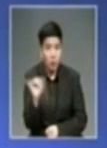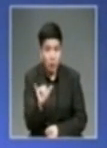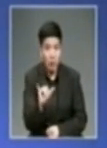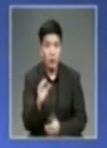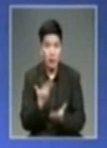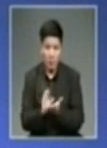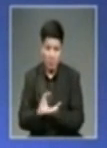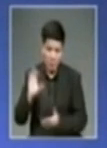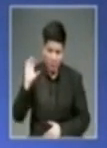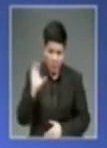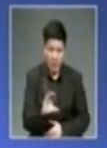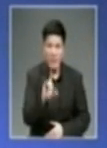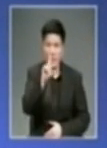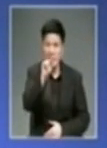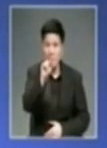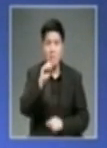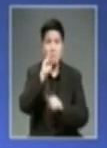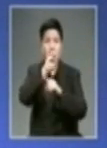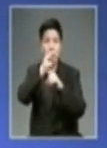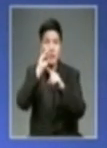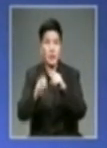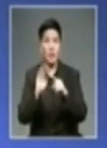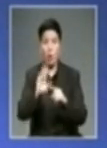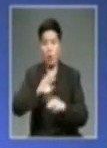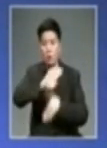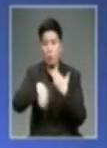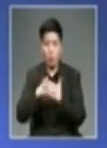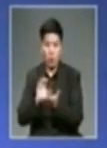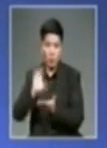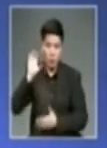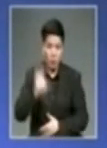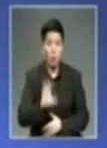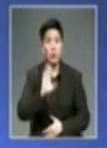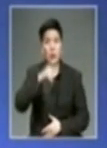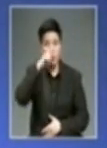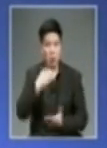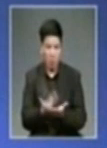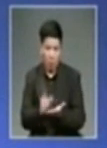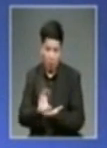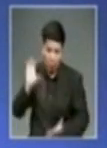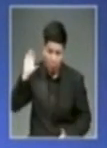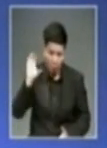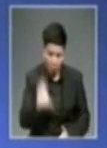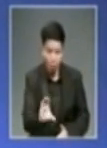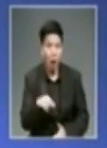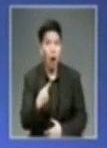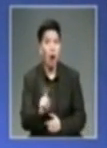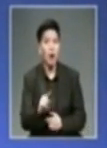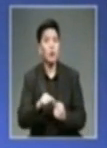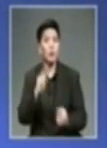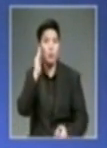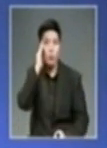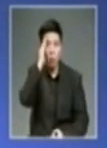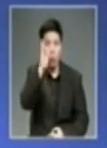งบประมาณกว่า 20% ของงบประมาณประเทศนะครับหรือเปล่าเพราะเป็นการลงทุนเพื่ออนาคตที่ใครๆก็เห็นความจ